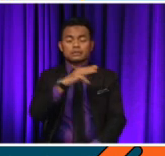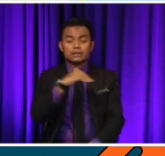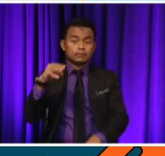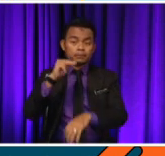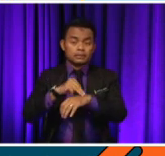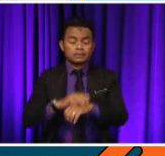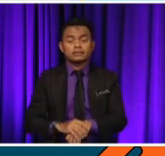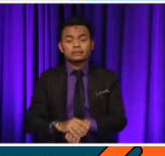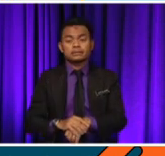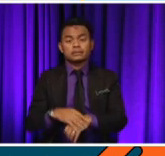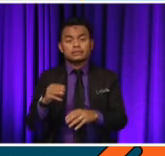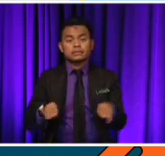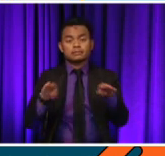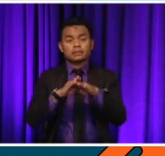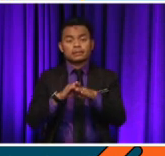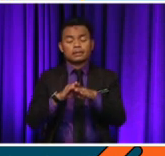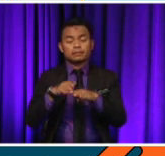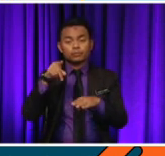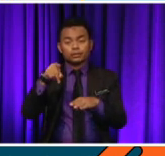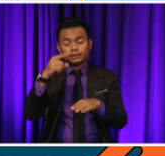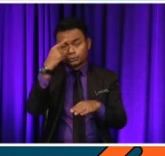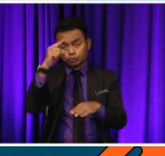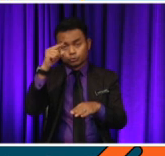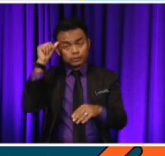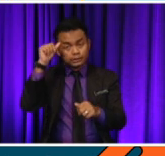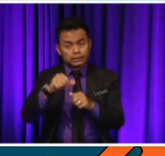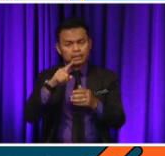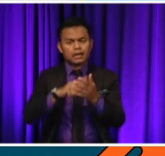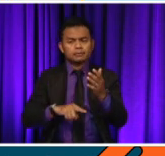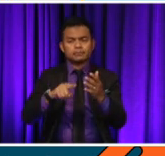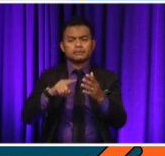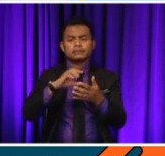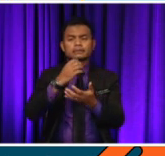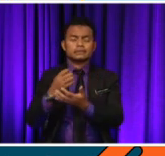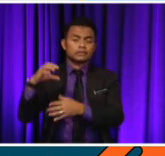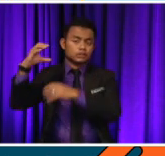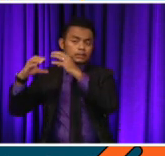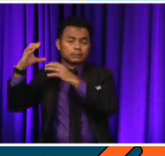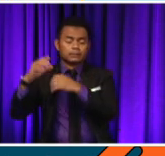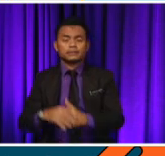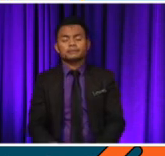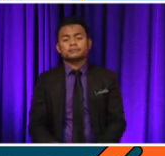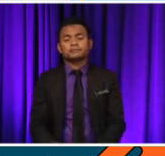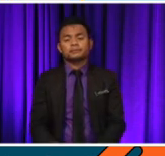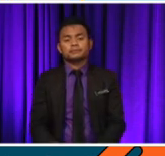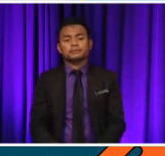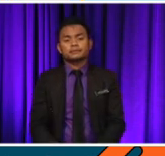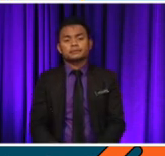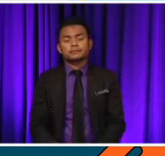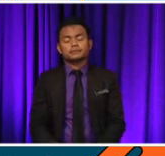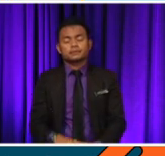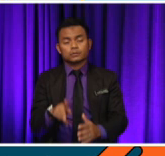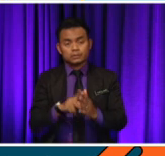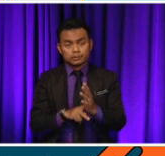poin untuk kita ingat apa yang dikatakan kecakapan itu oke mereka dikatakan konsep keputusannya dan